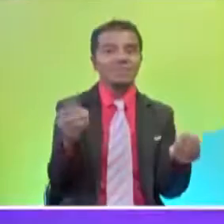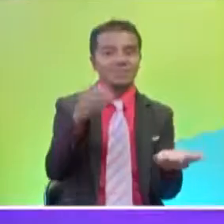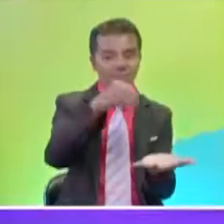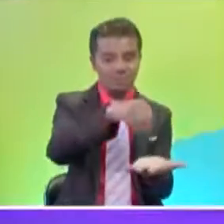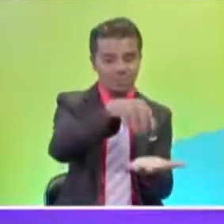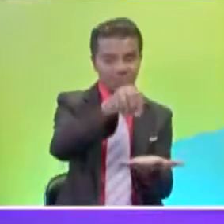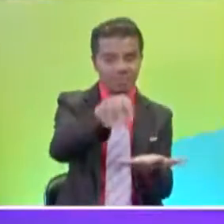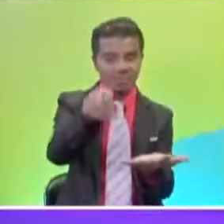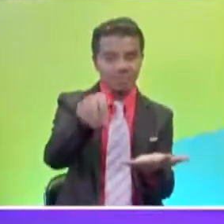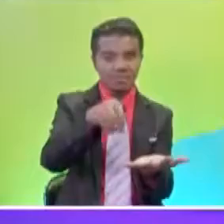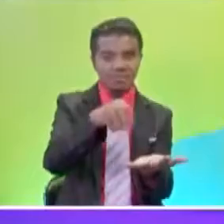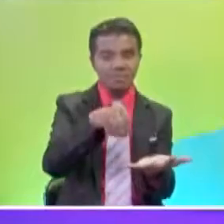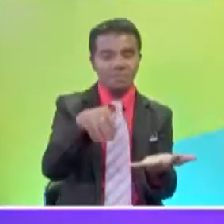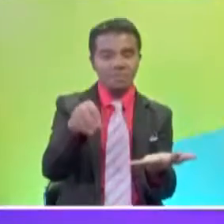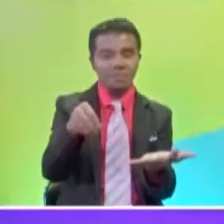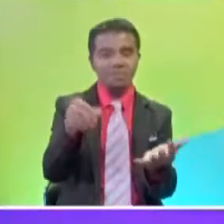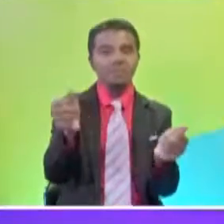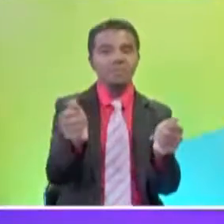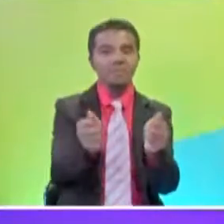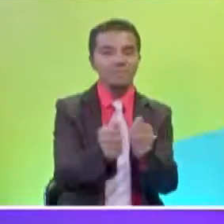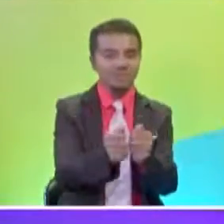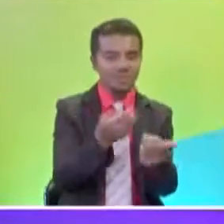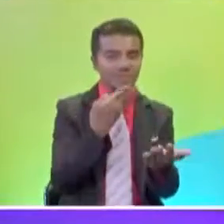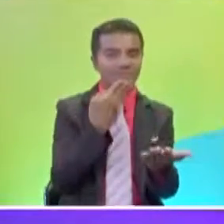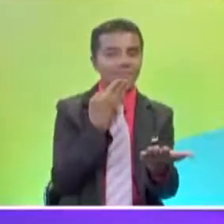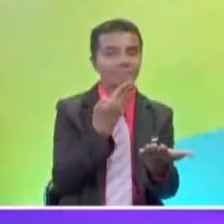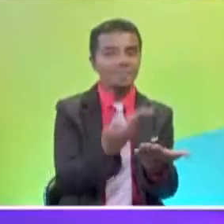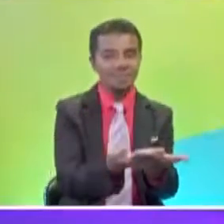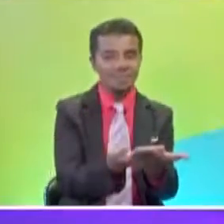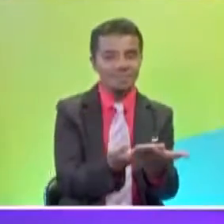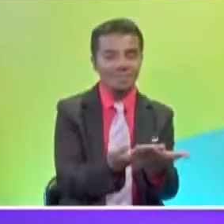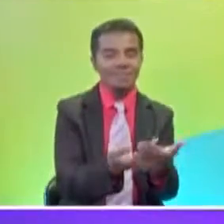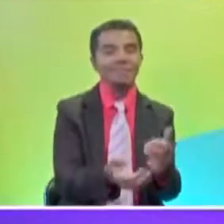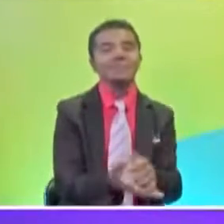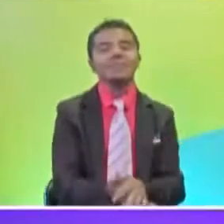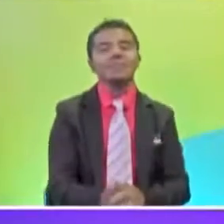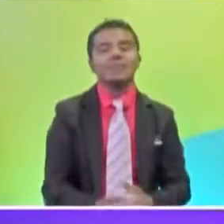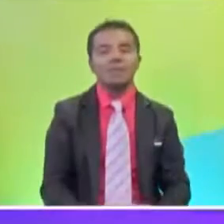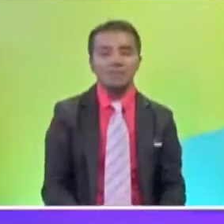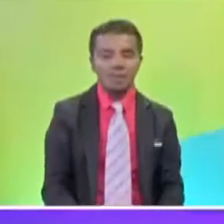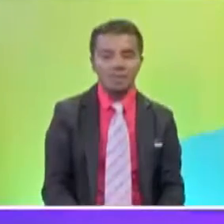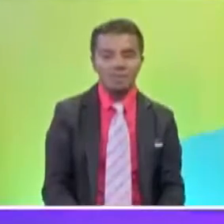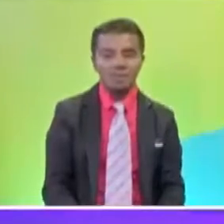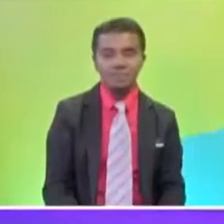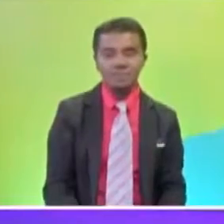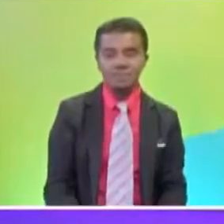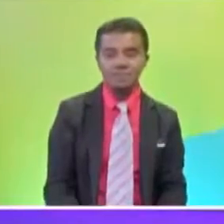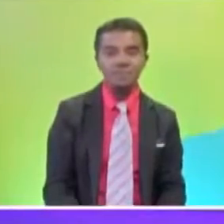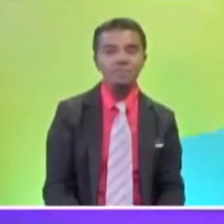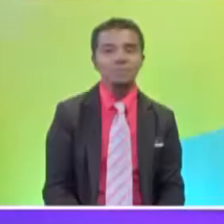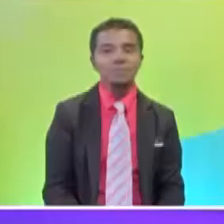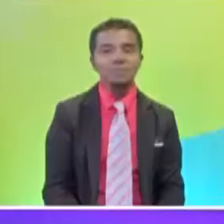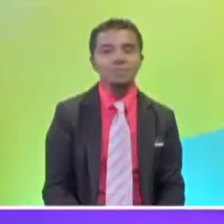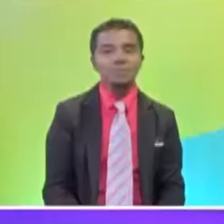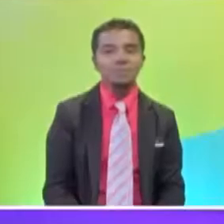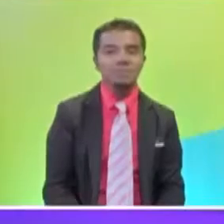dia. Jadi kalau kita tak campur pasir, dia akan rapat-rapat kan? Ini jadi susah untuk kita. Seperti yang cikgu cakap, untuk